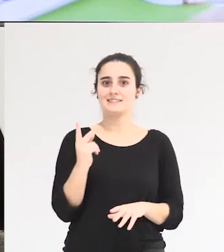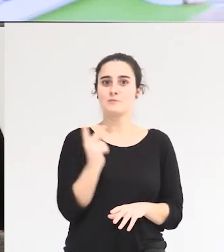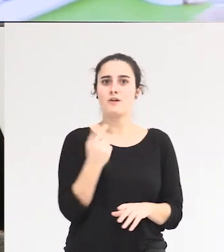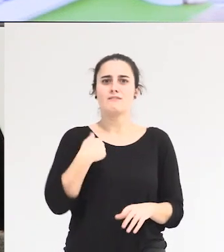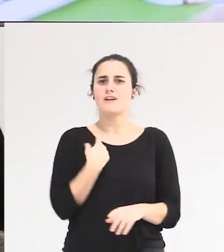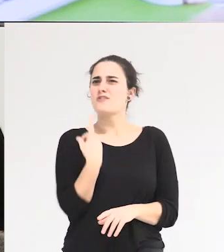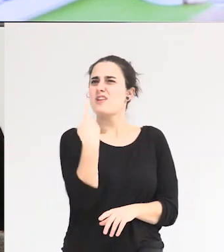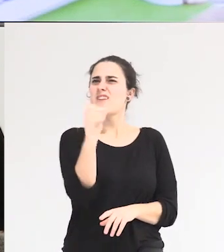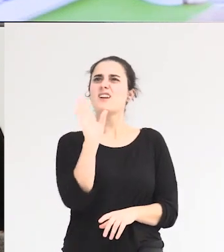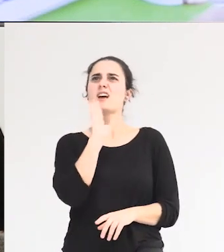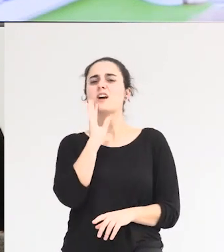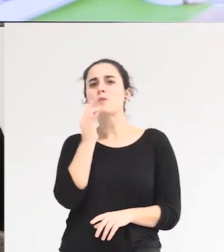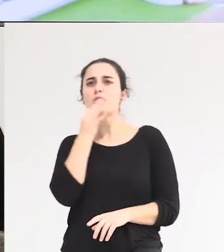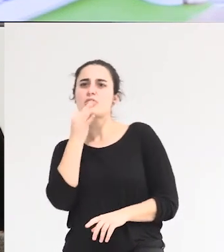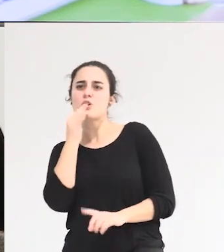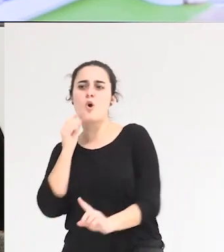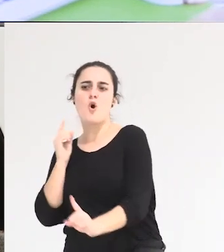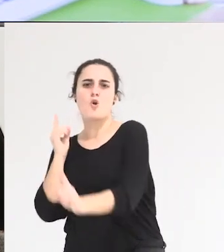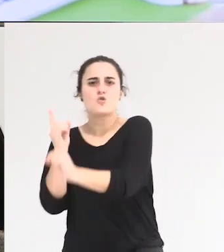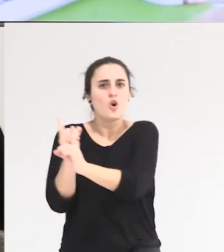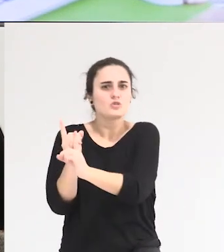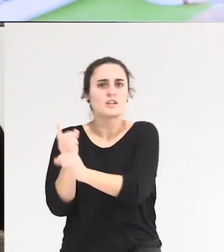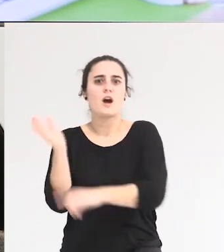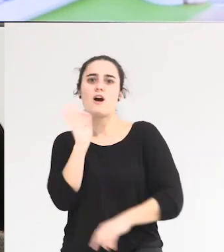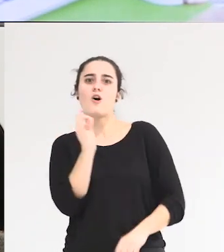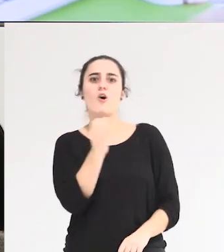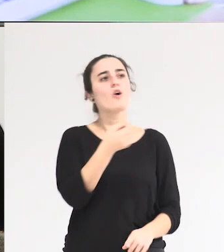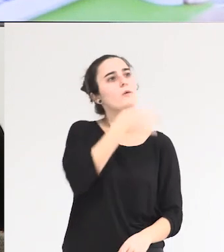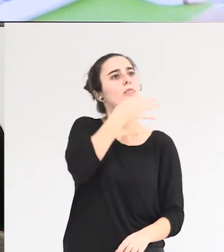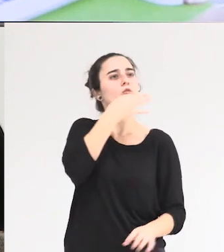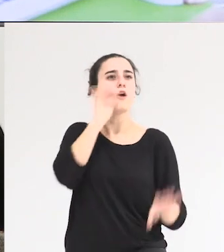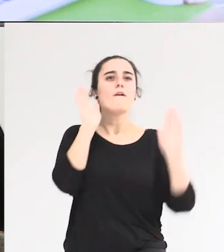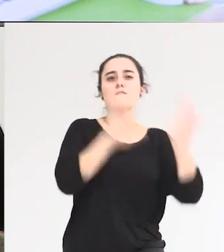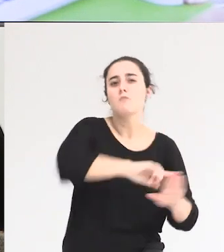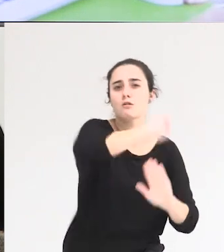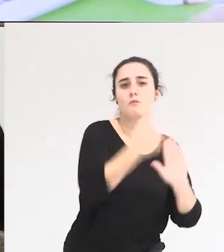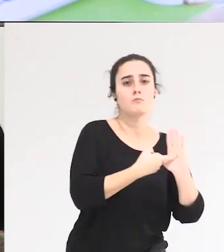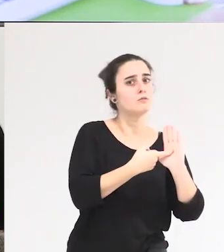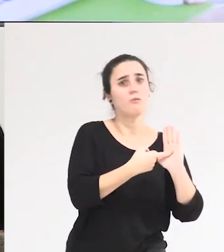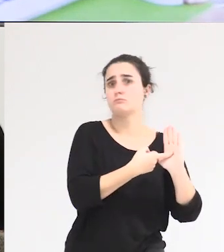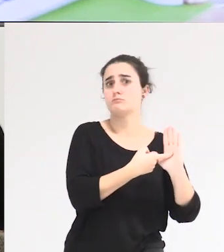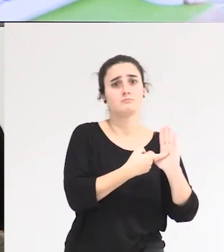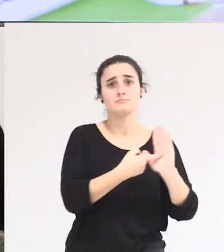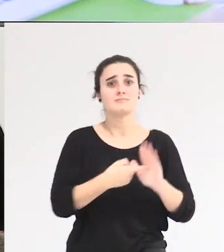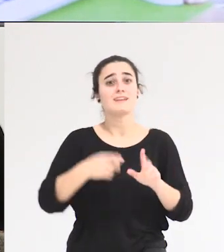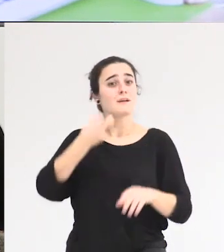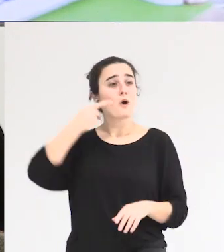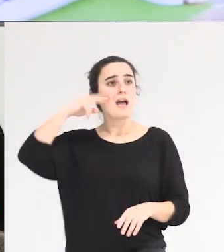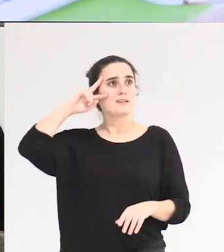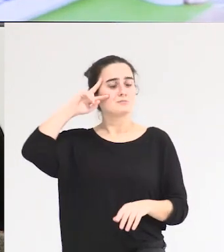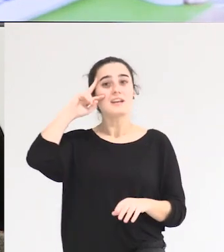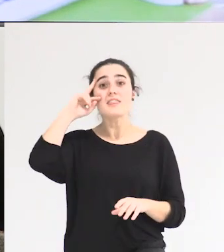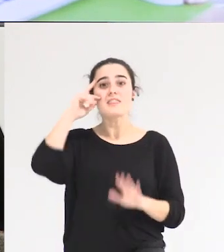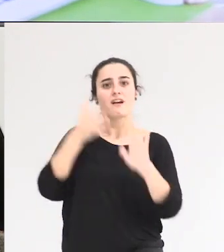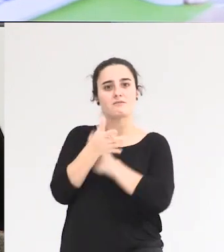erori behar diskurso batean, beltza den diskurso batean, edo txuria den diskurso batean, esperientzia asko hobeto azaltzen